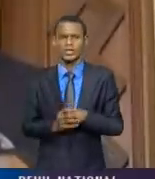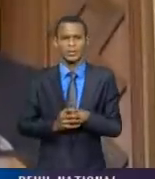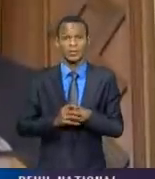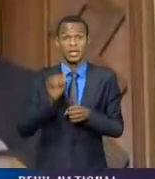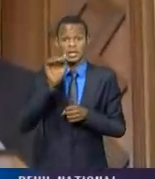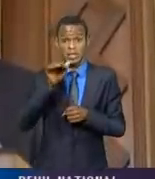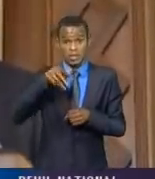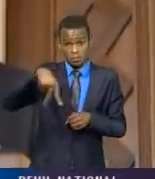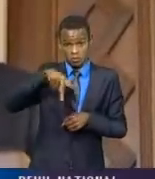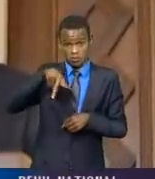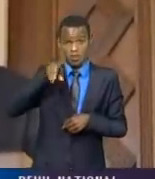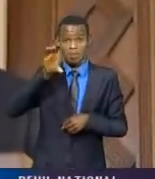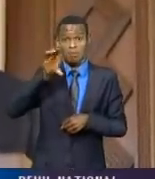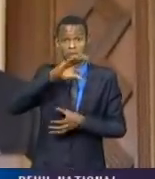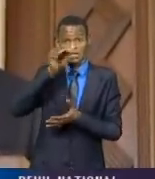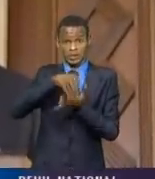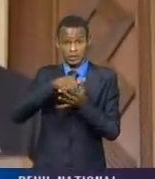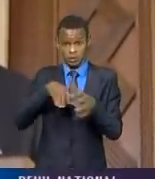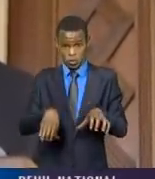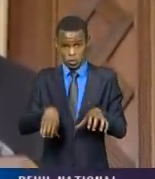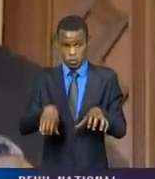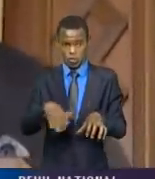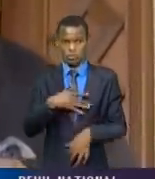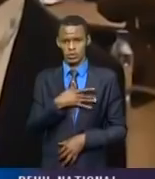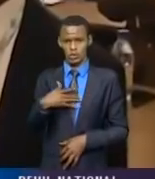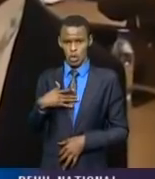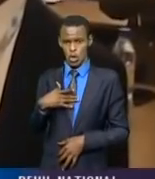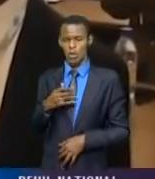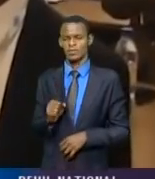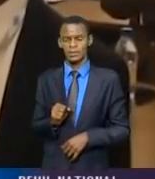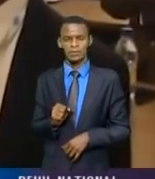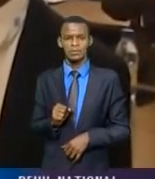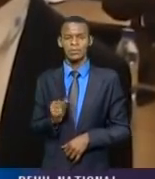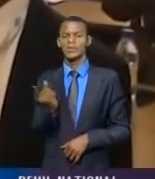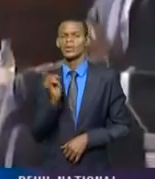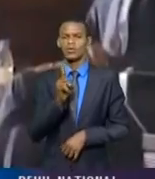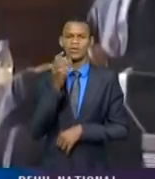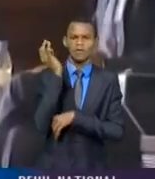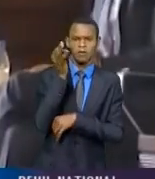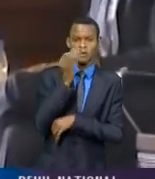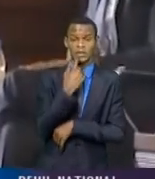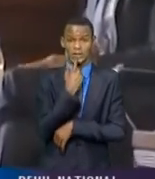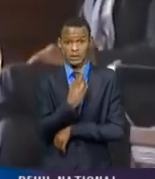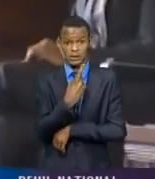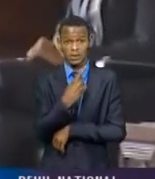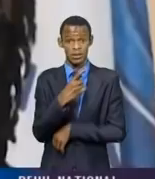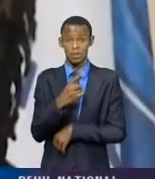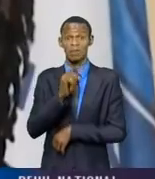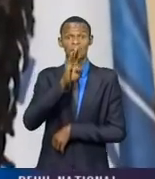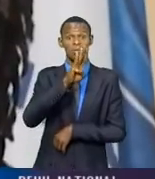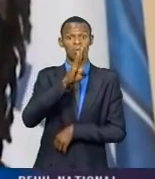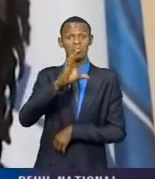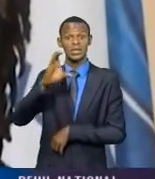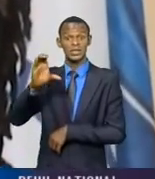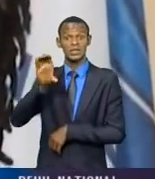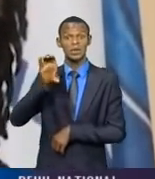du congo au nord-kivu patrice mangoky boas a souligné l'intérêt pour la bcc d'encourager les institutions de